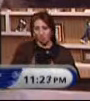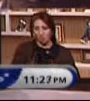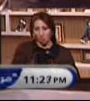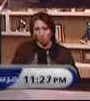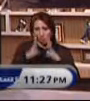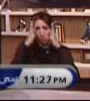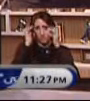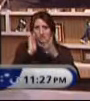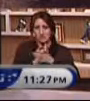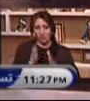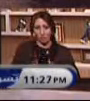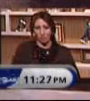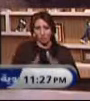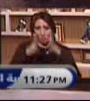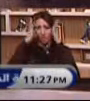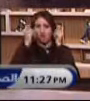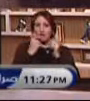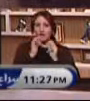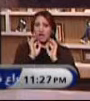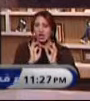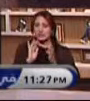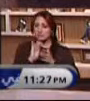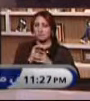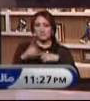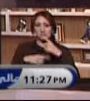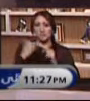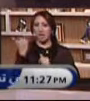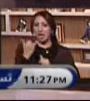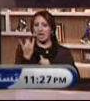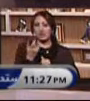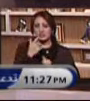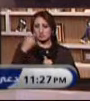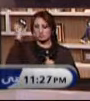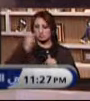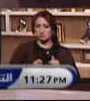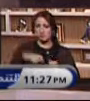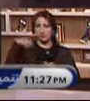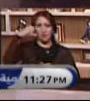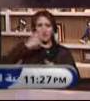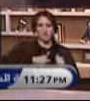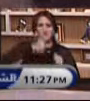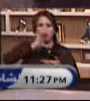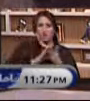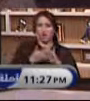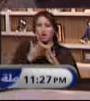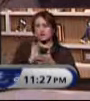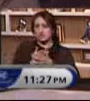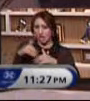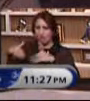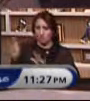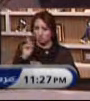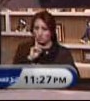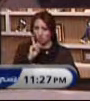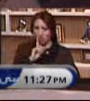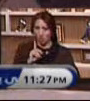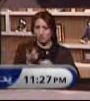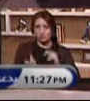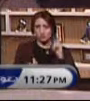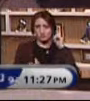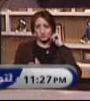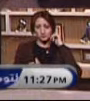ولا أنت فرقت، أنت لا تأكل النضار إذا جعت والذهب يعني، ولا تشرب الجمان المنضد، أنت